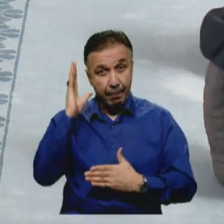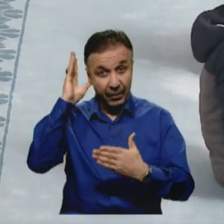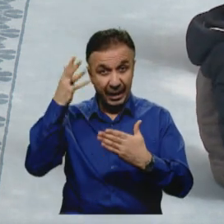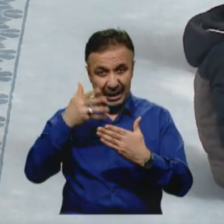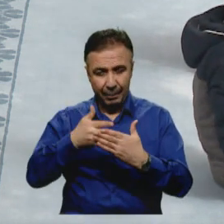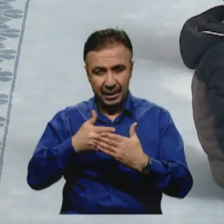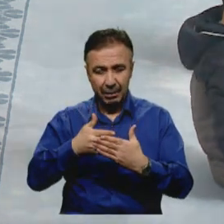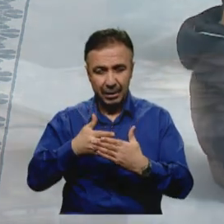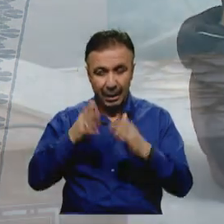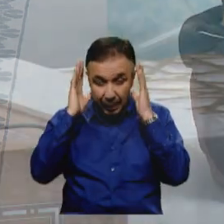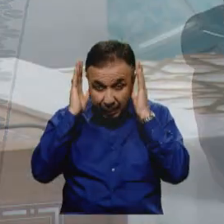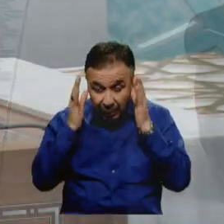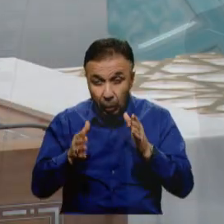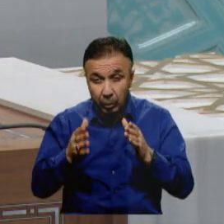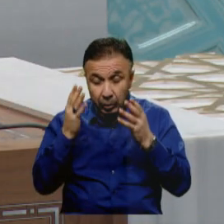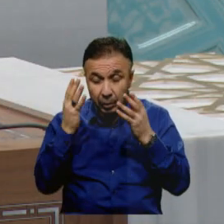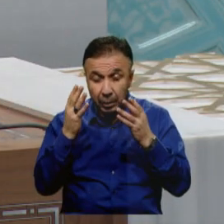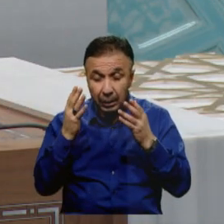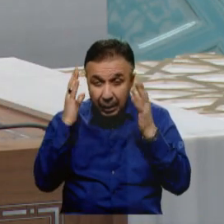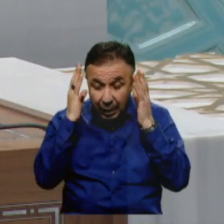Bakın, Allah'a karşı